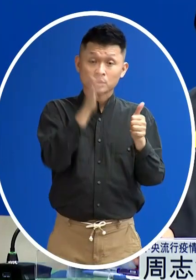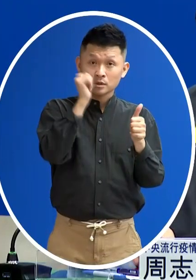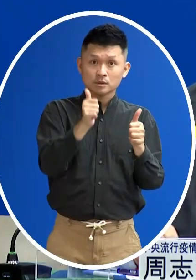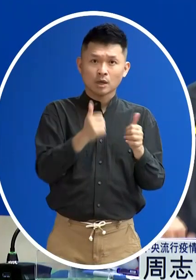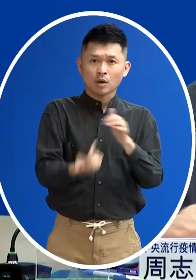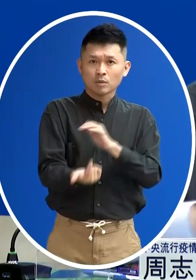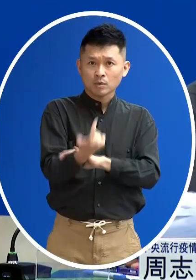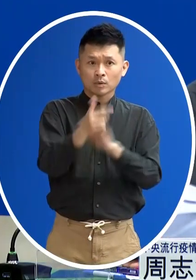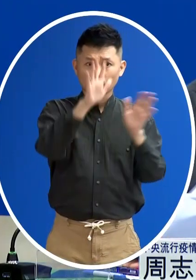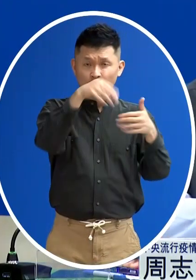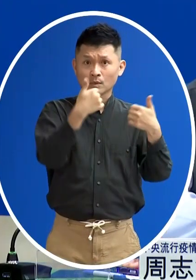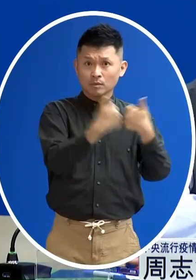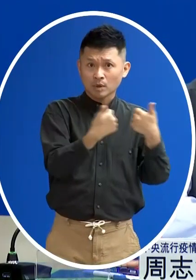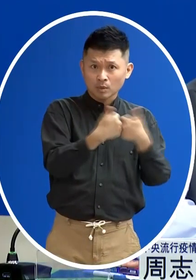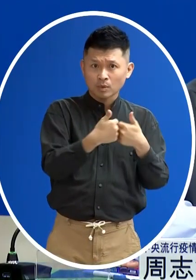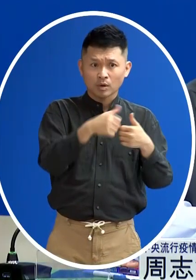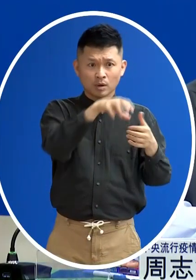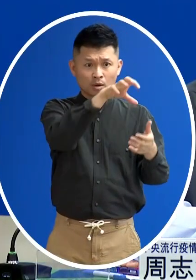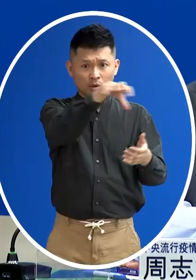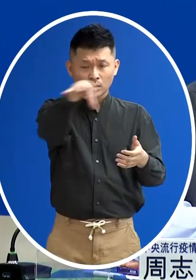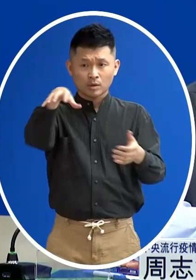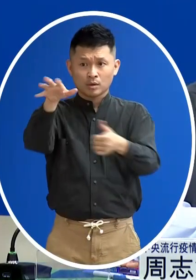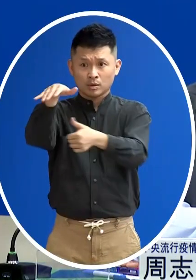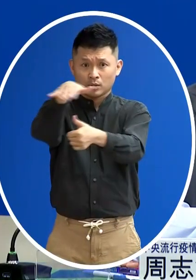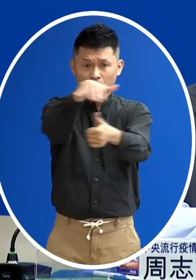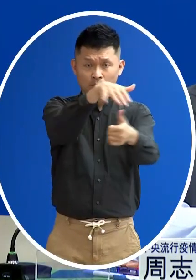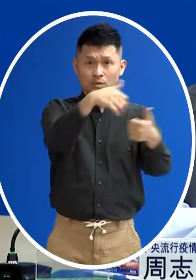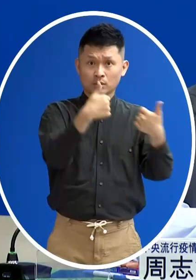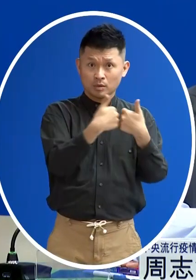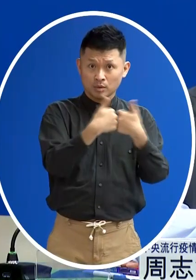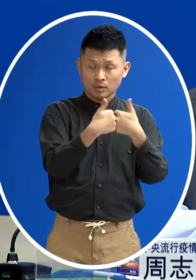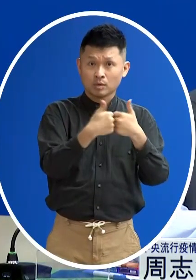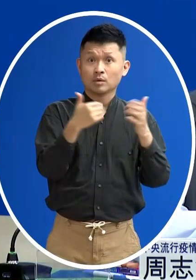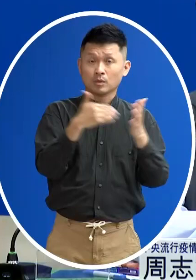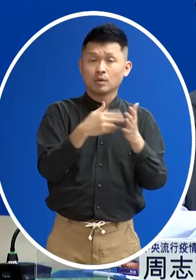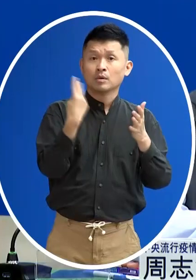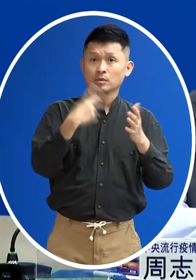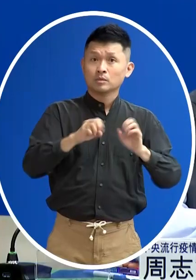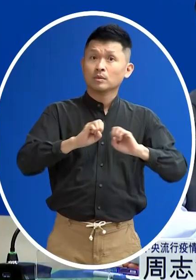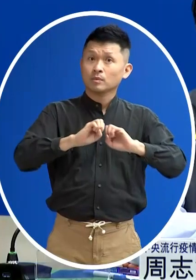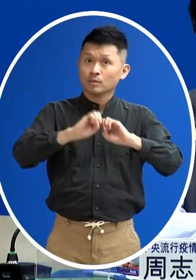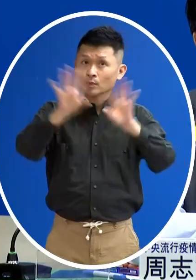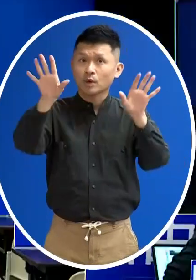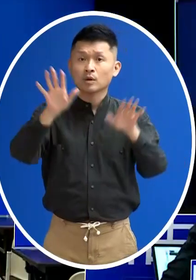些会议跟相关的单位来研究之后，赶快来公布给大家来做依循。